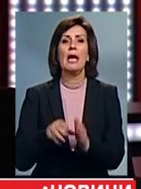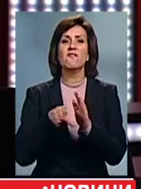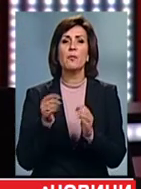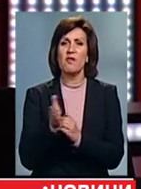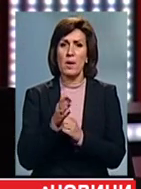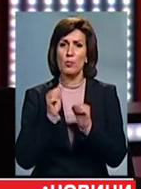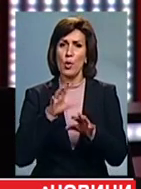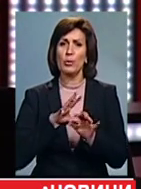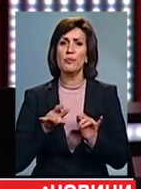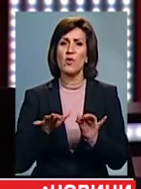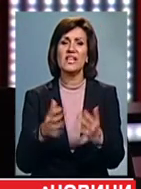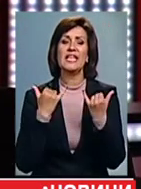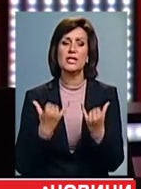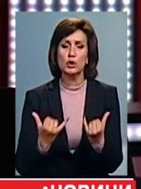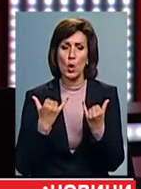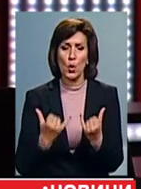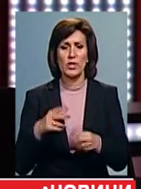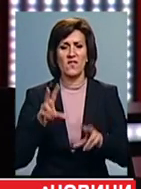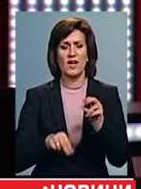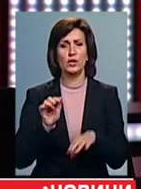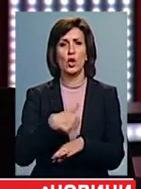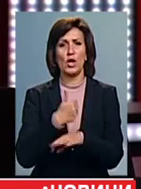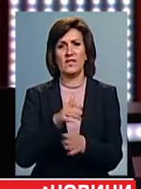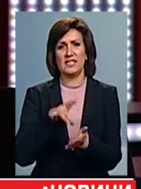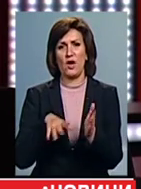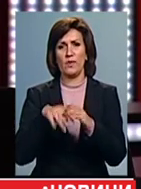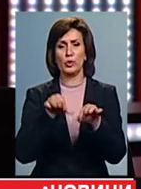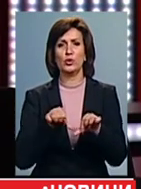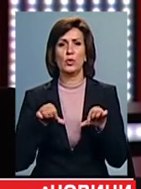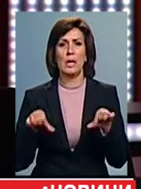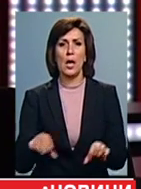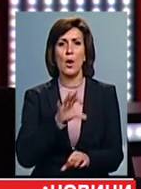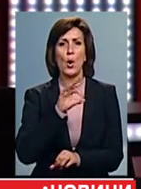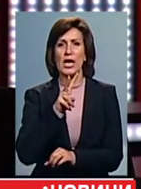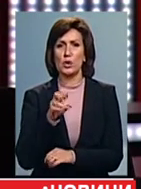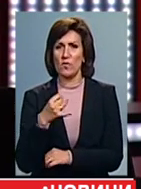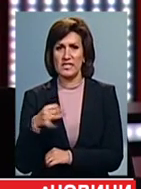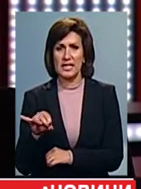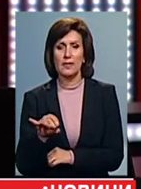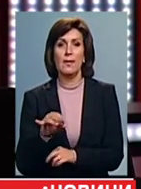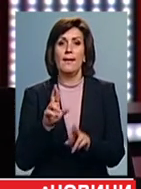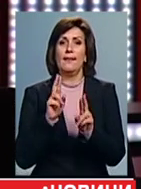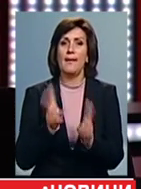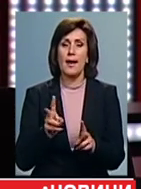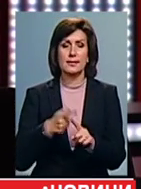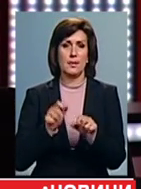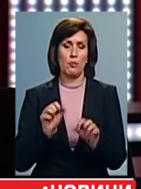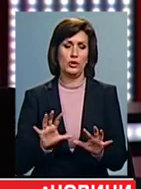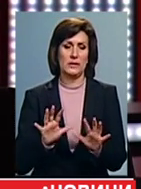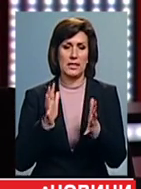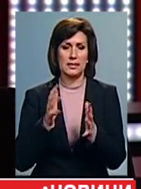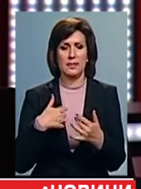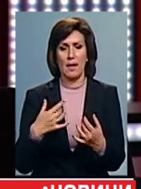Вибори в Маріуполі можуть бути проведені сьогодні, вважає голова Центральної виборчої комісії Михайло Охендовський. Як це може